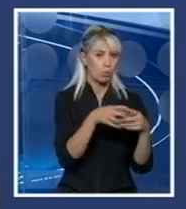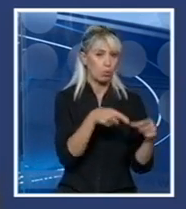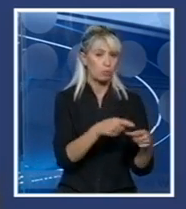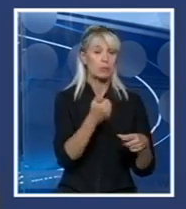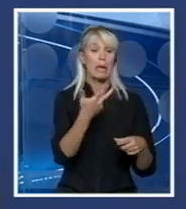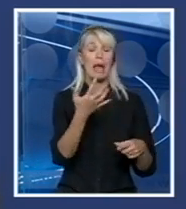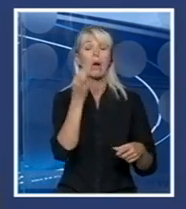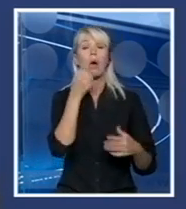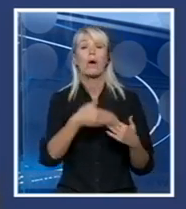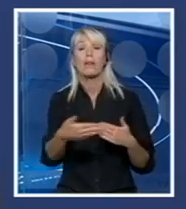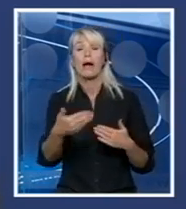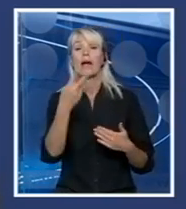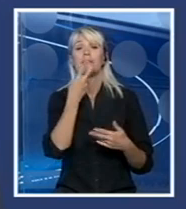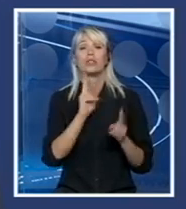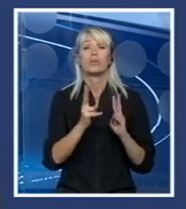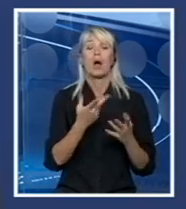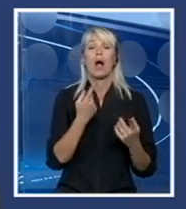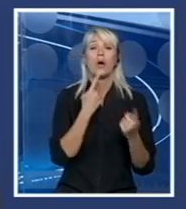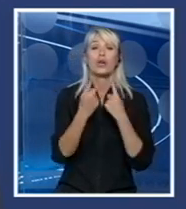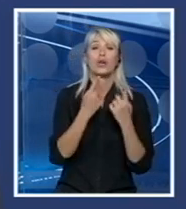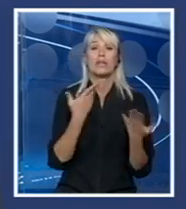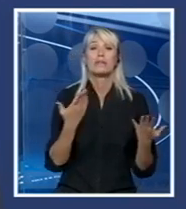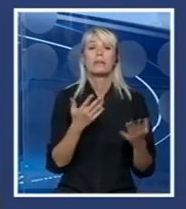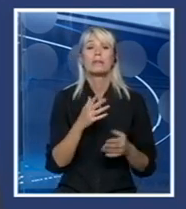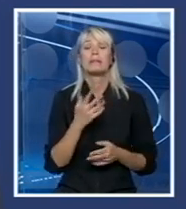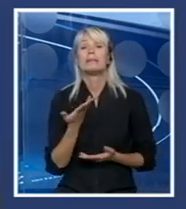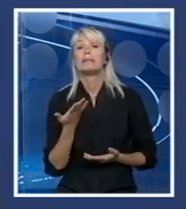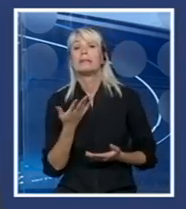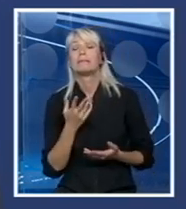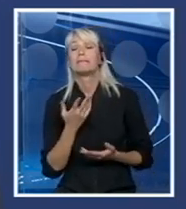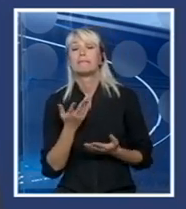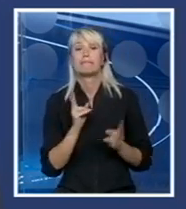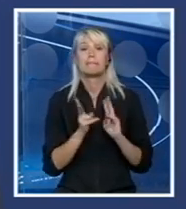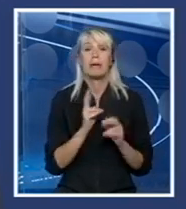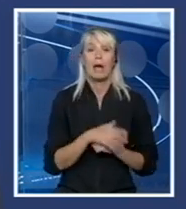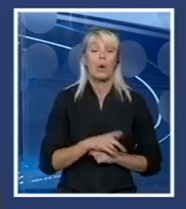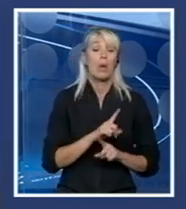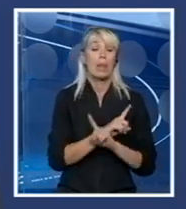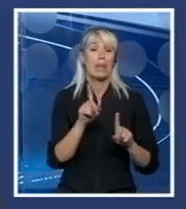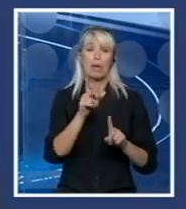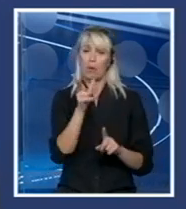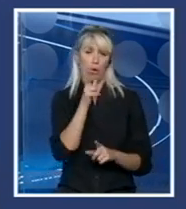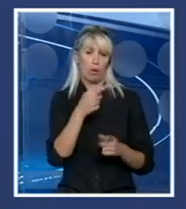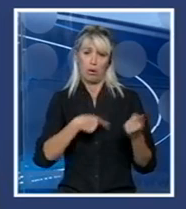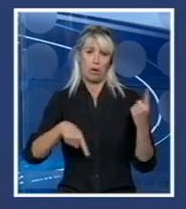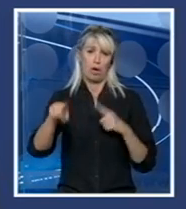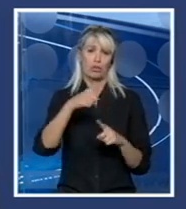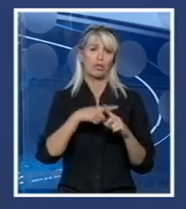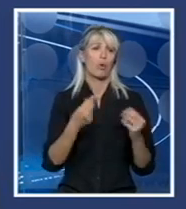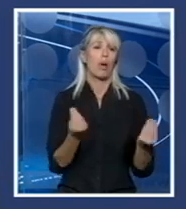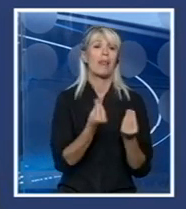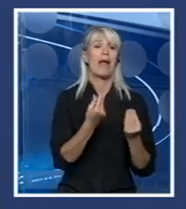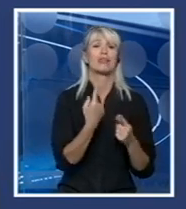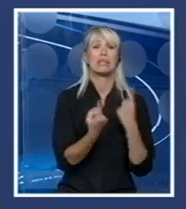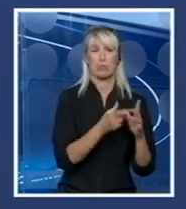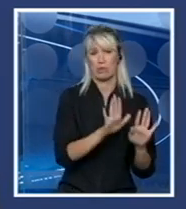idući dan, imati taj neki model, pa tamo da je to moguće u kontrolisanim uslovima. Niko ne želi da zarad neke situacije iskoristi